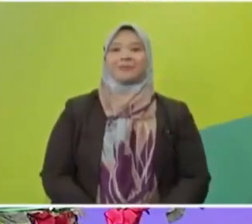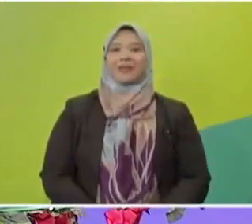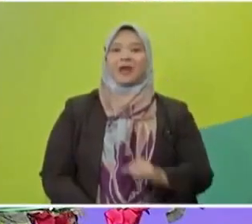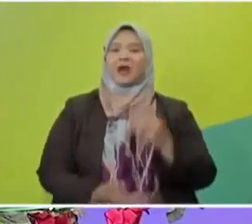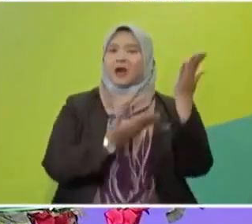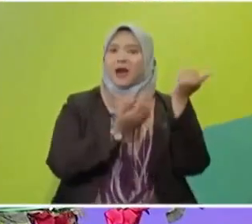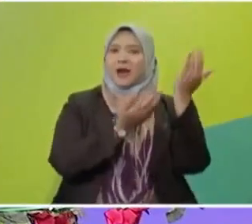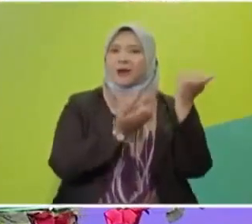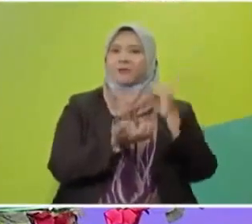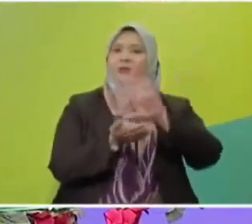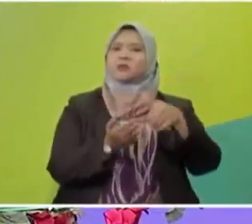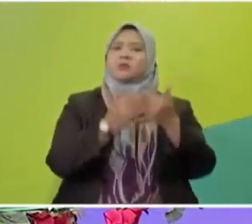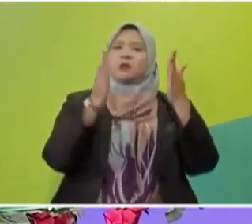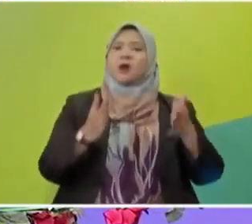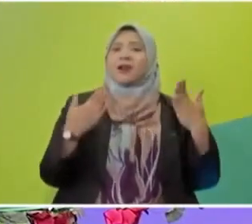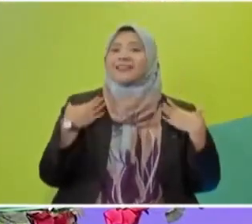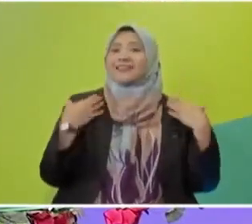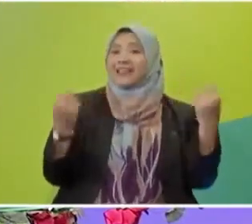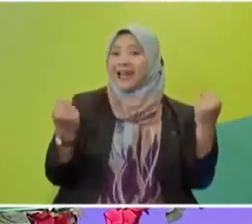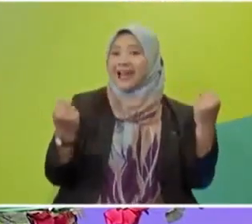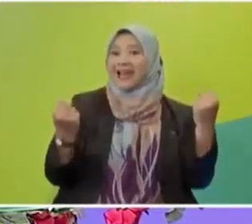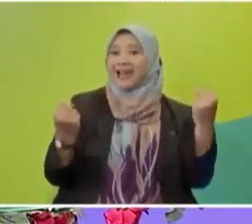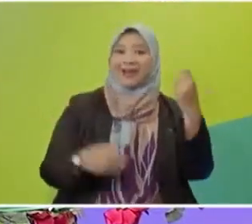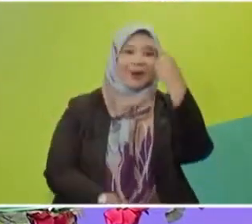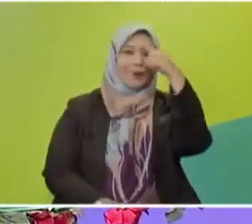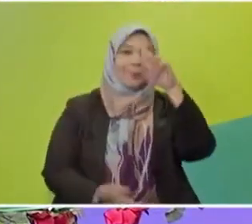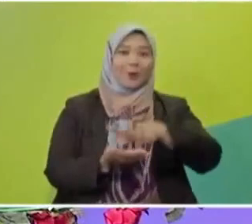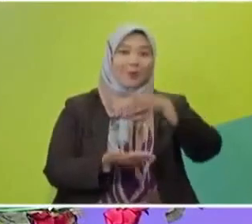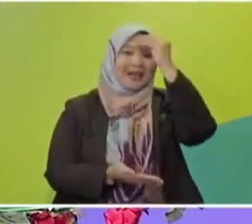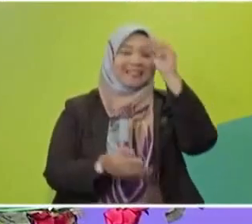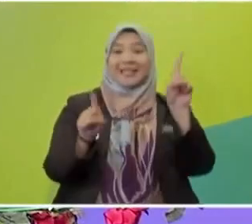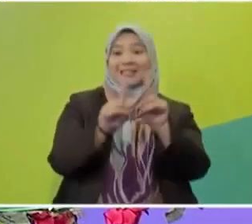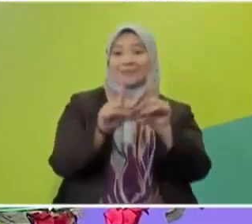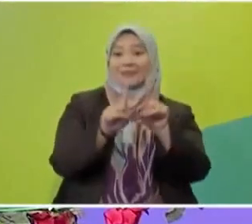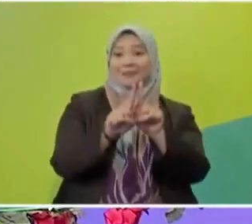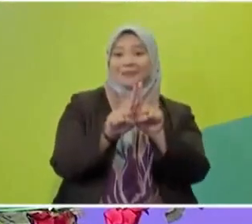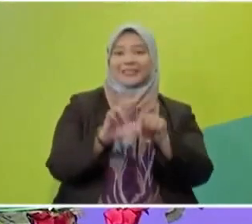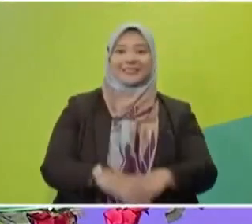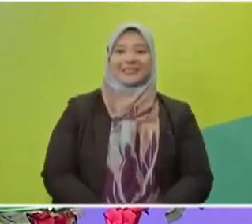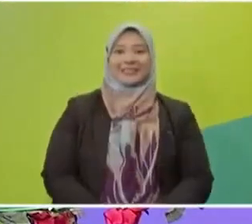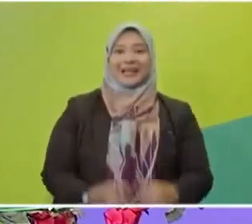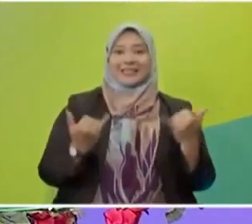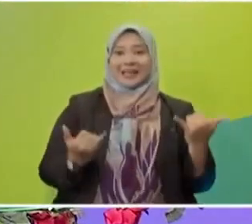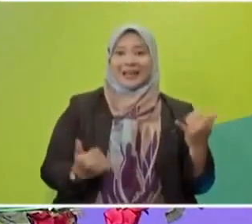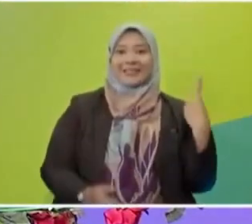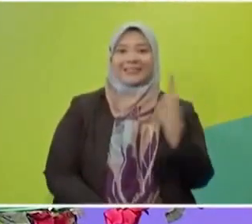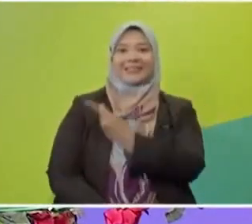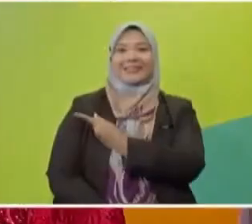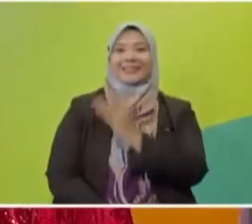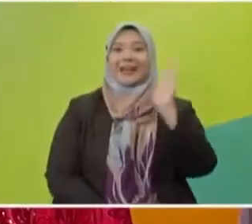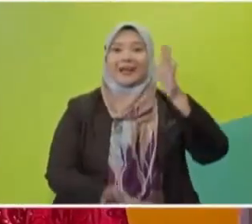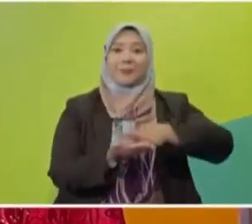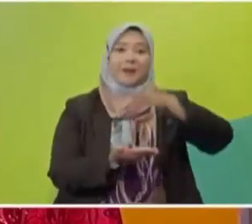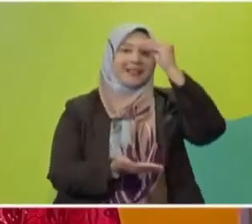dapat fokus dengan Didik TV KPM hari ini. Abang Fizi tak sorang-sorang tau. Abang Fizi bersama-sama dengan seorang cikgu pada hari ini, iaitu